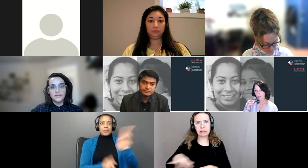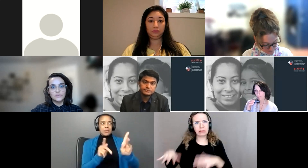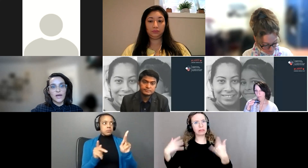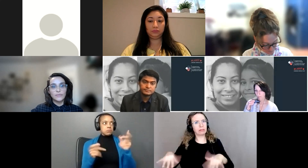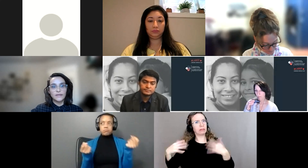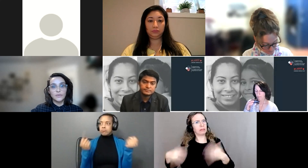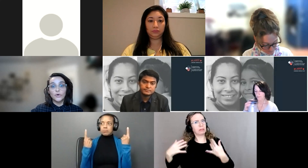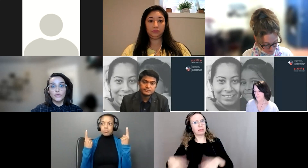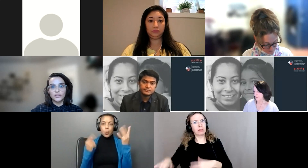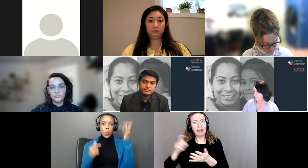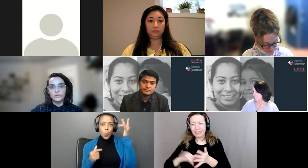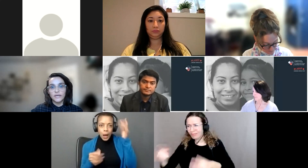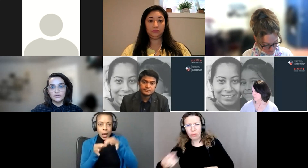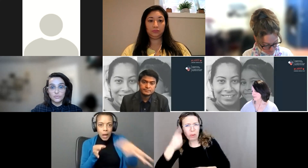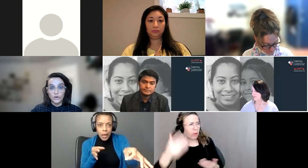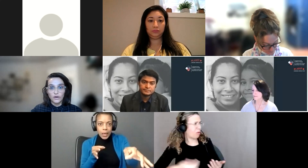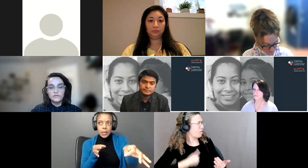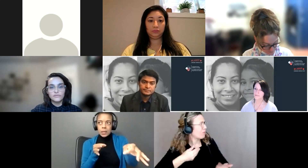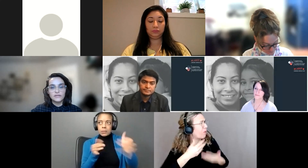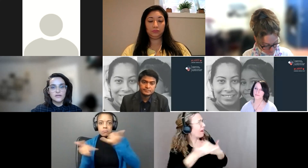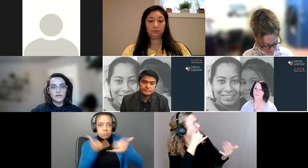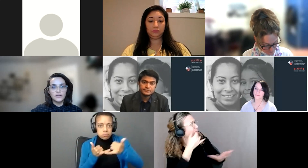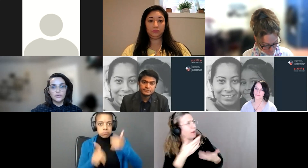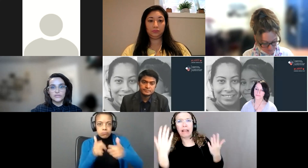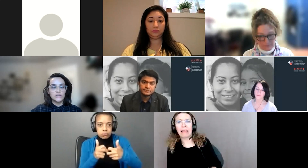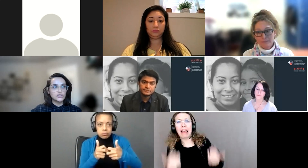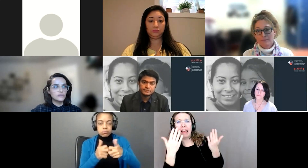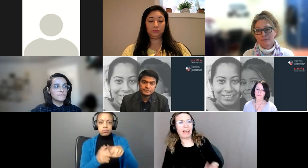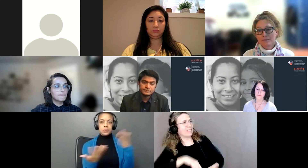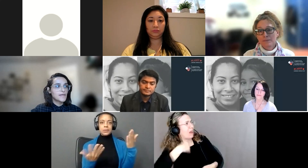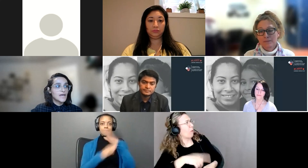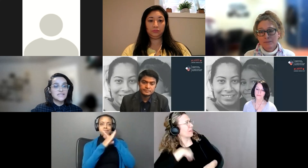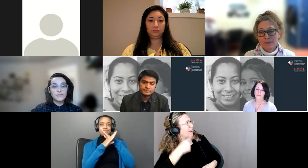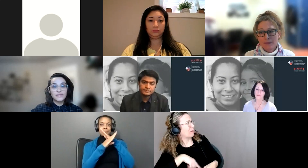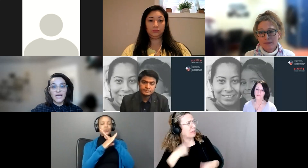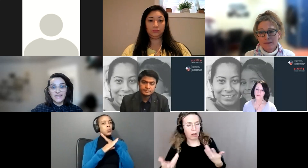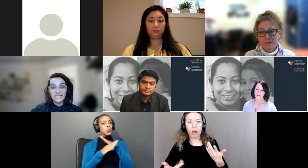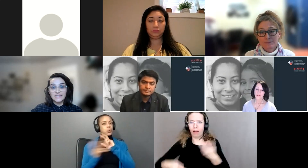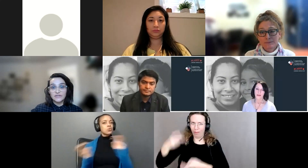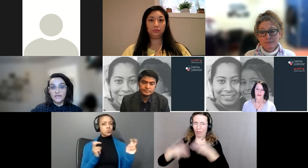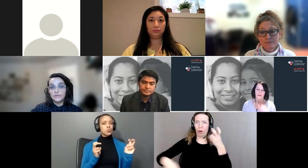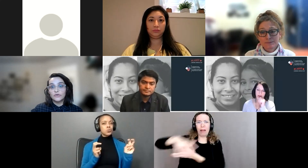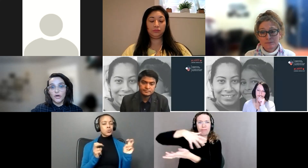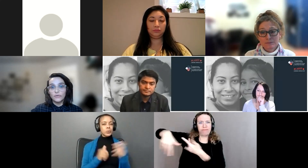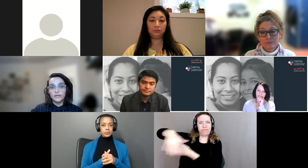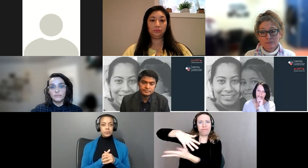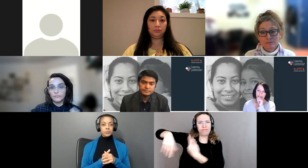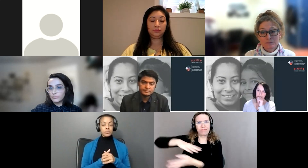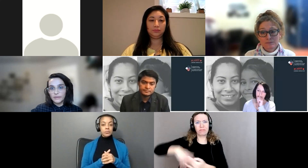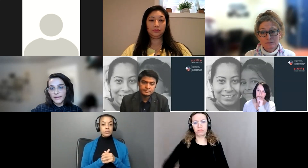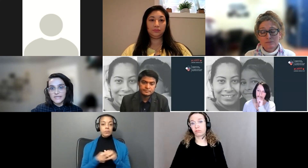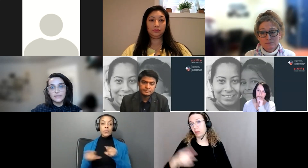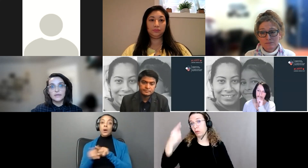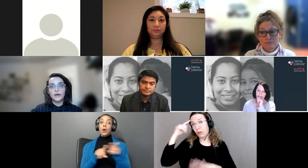les gens ne comprenaient pas pourquoi tous ces délais étaient. Et donc, ça a causé des problèmes. Et donc, quelque chose que je crois qui a vraiment